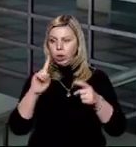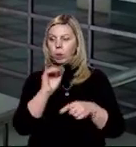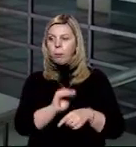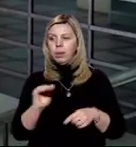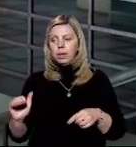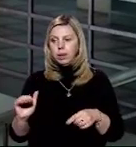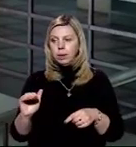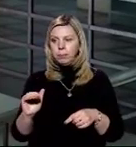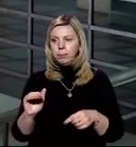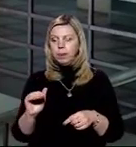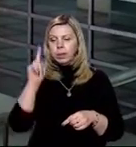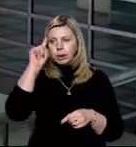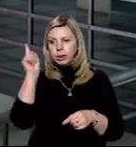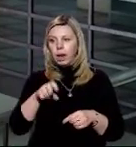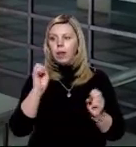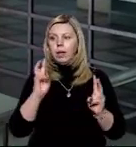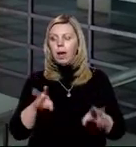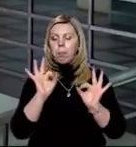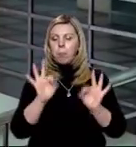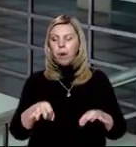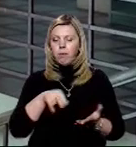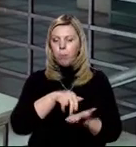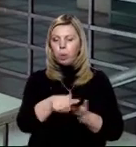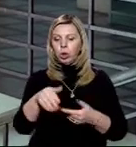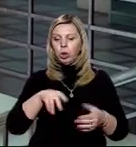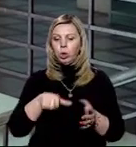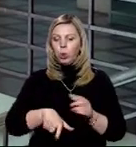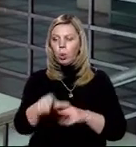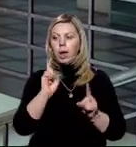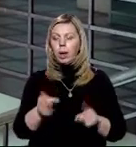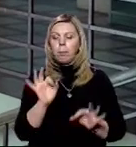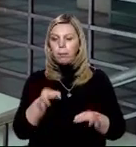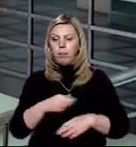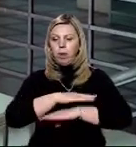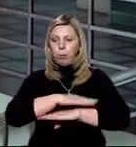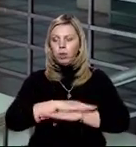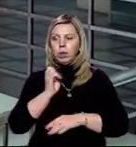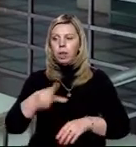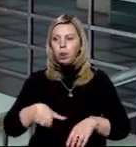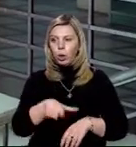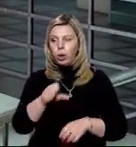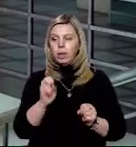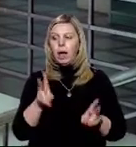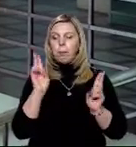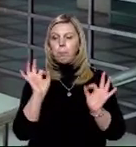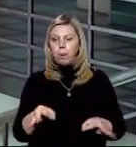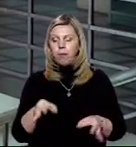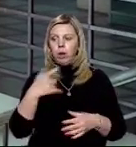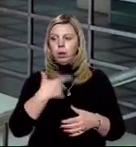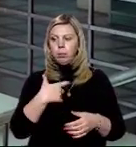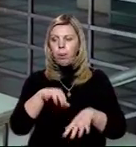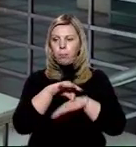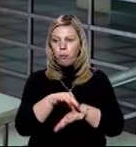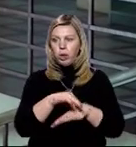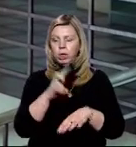дітки знали, як правильно переходити дорогу, як правильно поводити себе на дорозі, як правильно потрібно